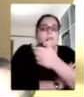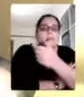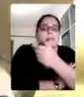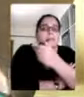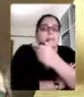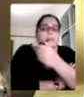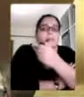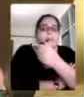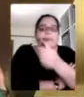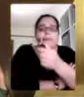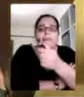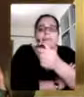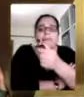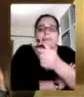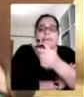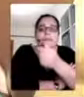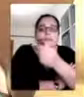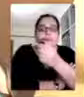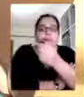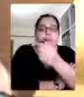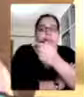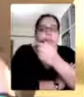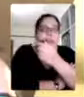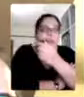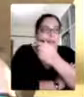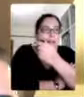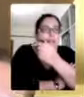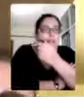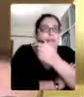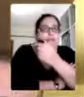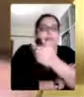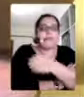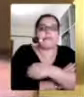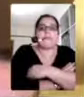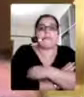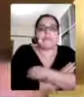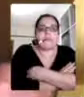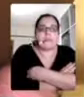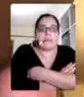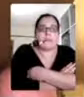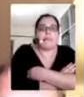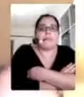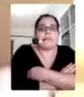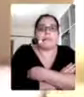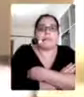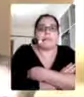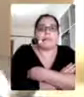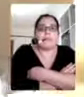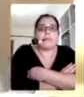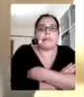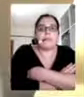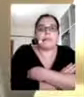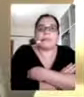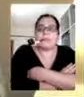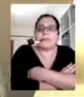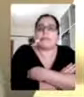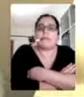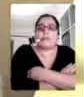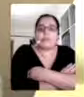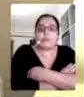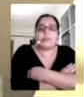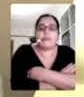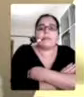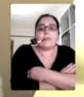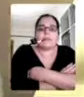farik da üst kapak iki aparattan oluşuyor. Bir bilezik bu kavanozla beraber geliyor. İkincisi de